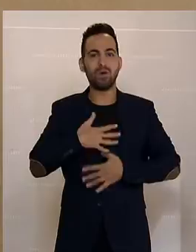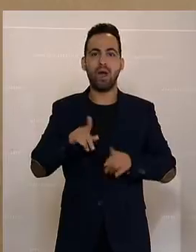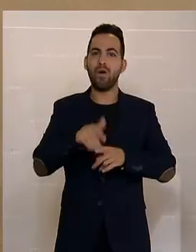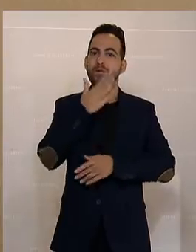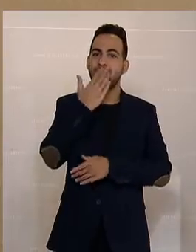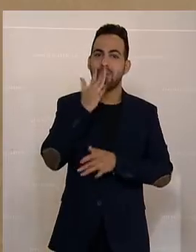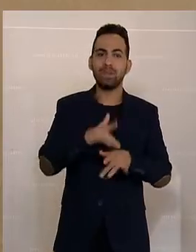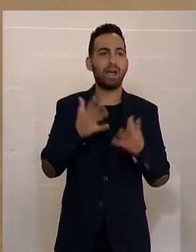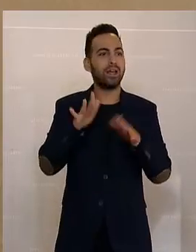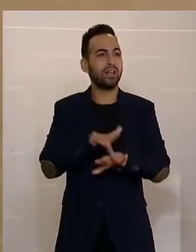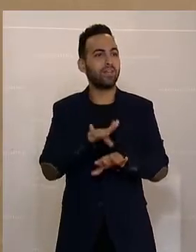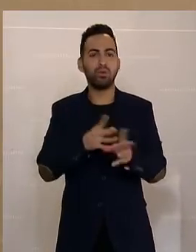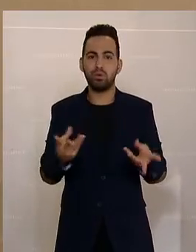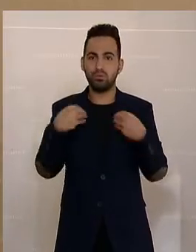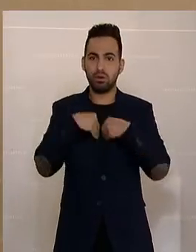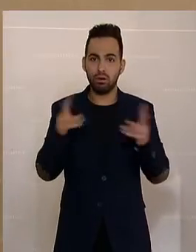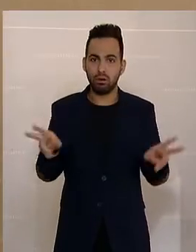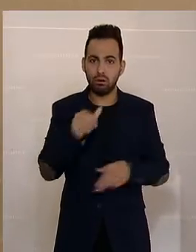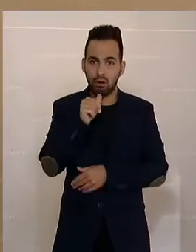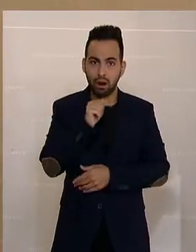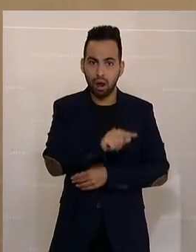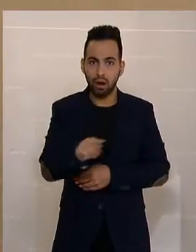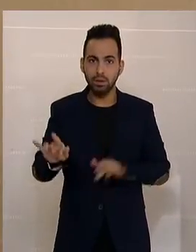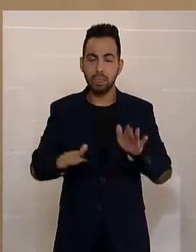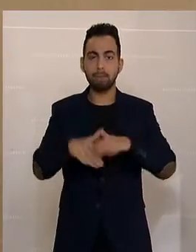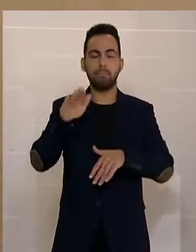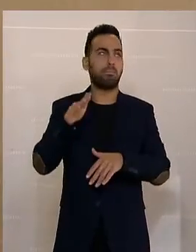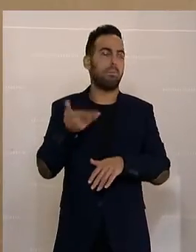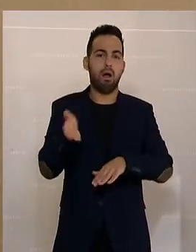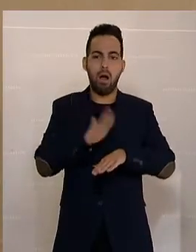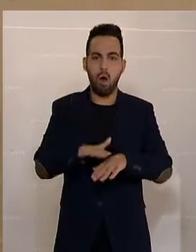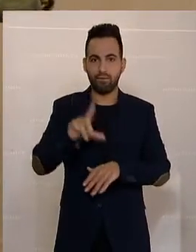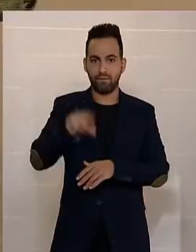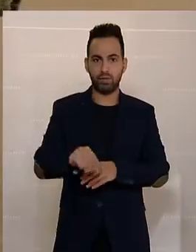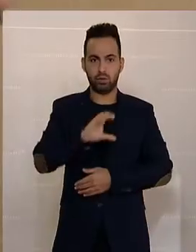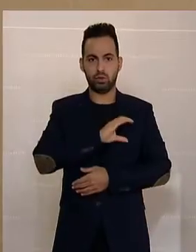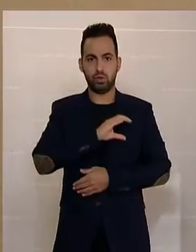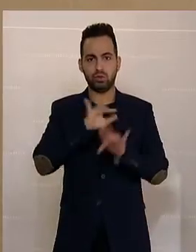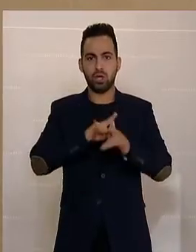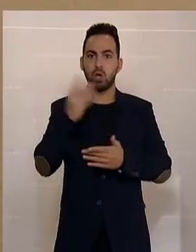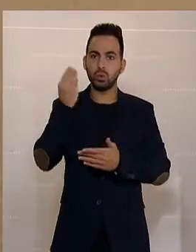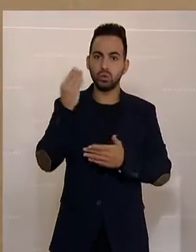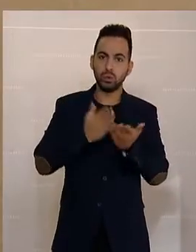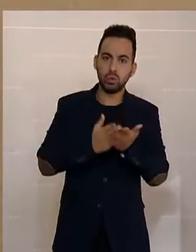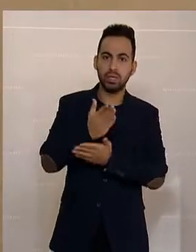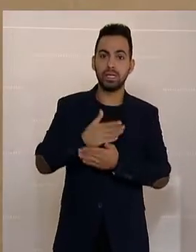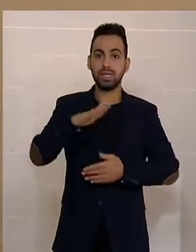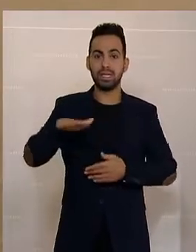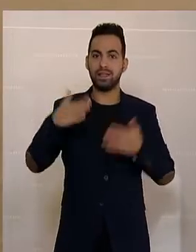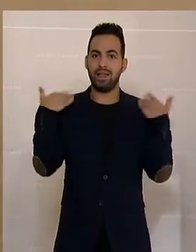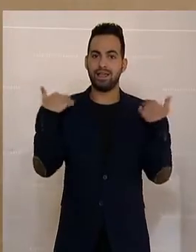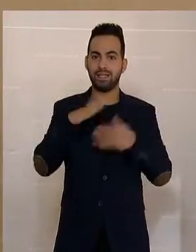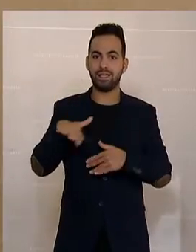wärmendes Gefühl auch verspüren. Die haben viel weniger Chancen als die Kinder und Enkelkinder, die